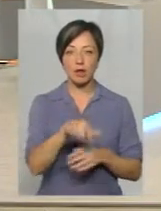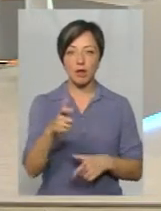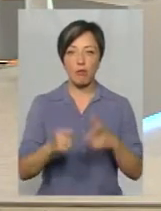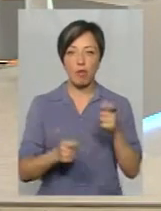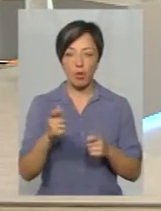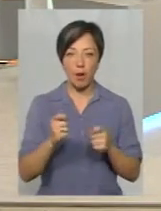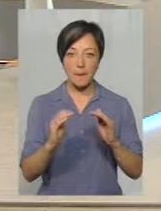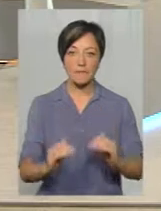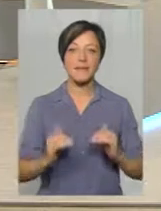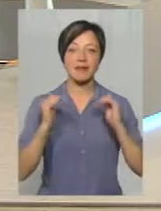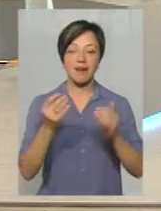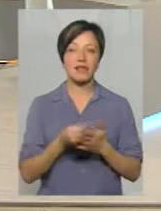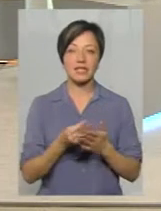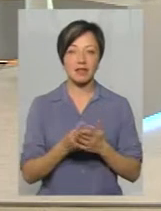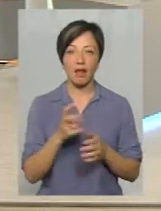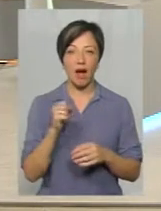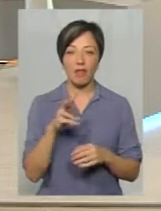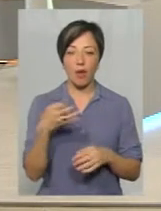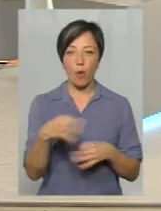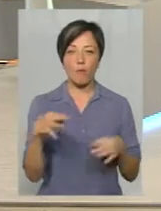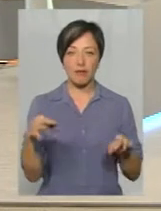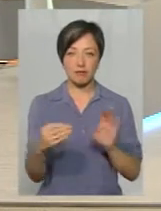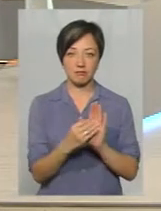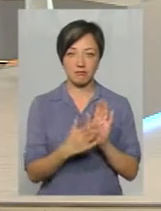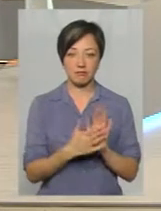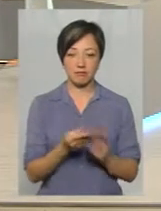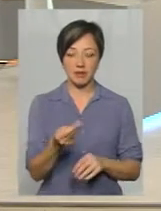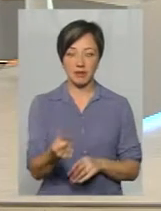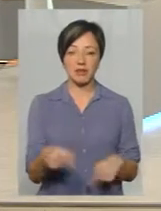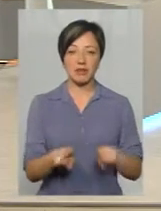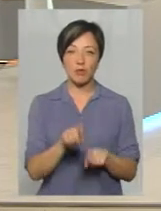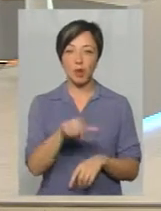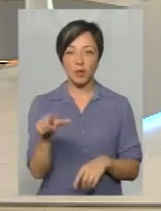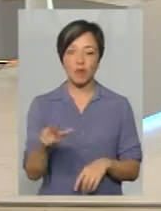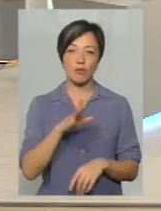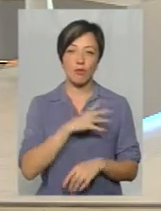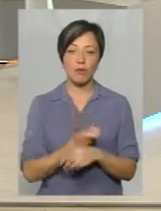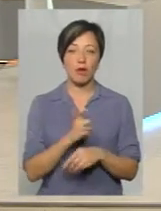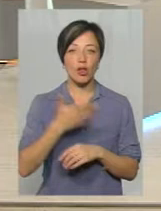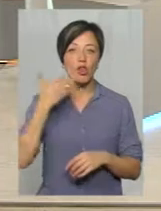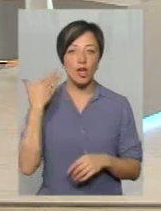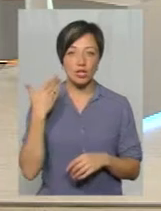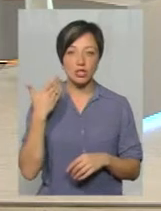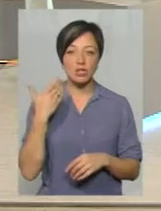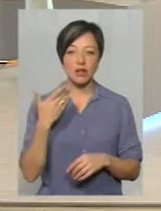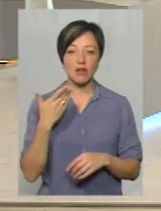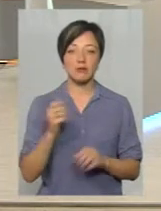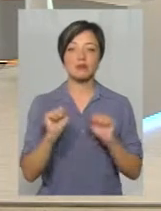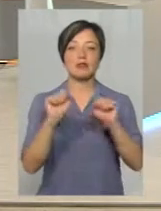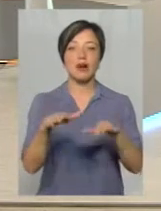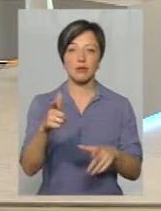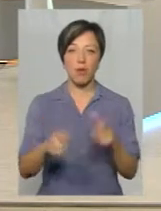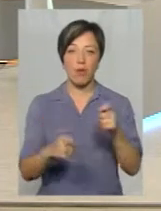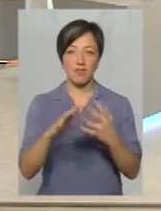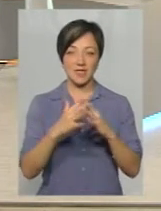молоко, підняли ціни, а не ставили ці копійки, то так само людині було б набагато легше вийти за забор, здати